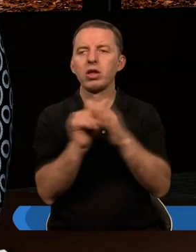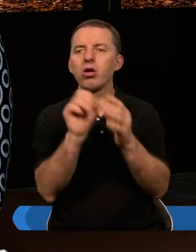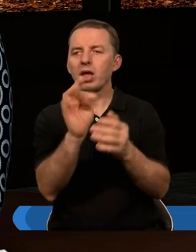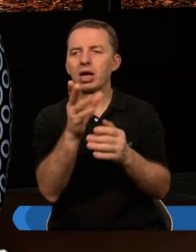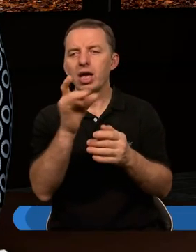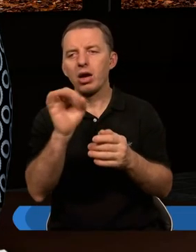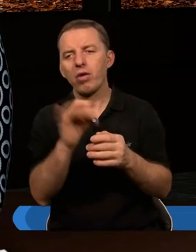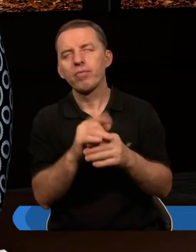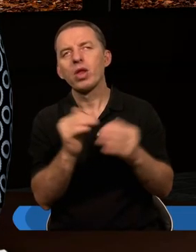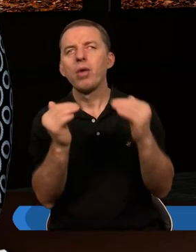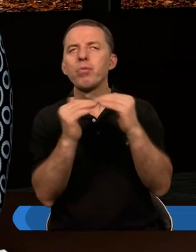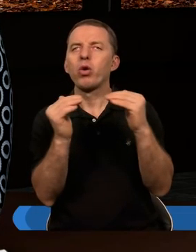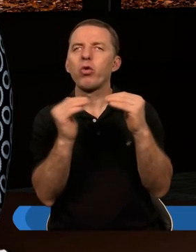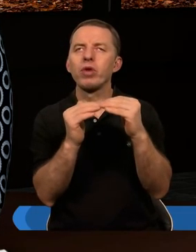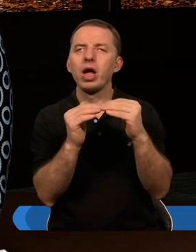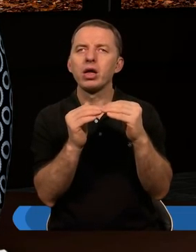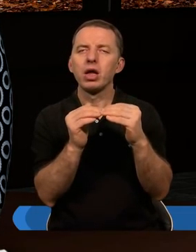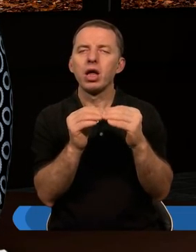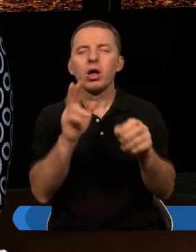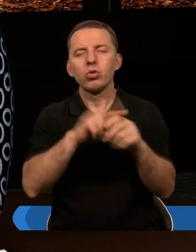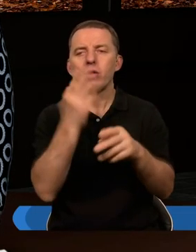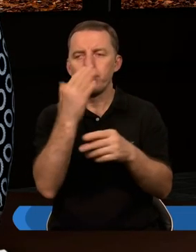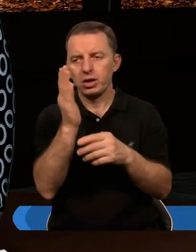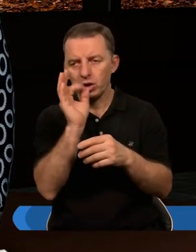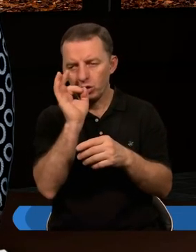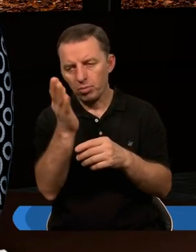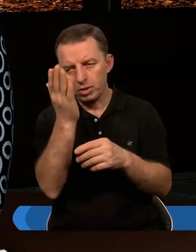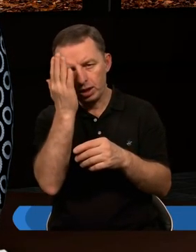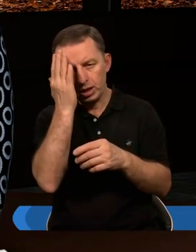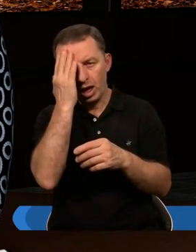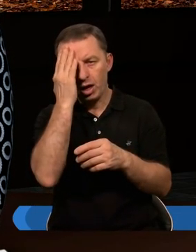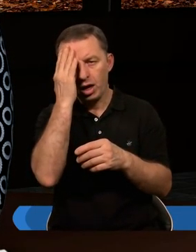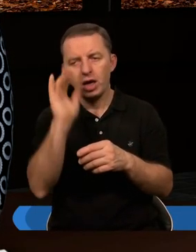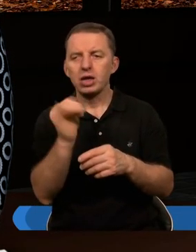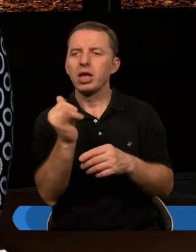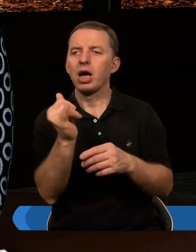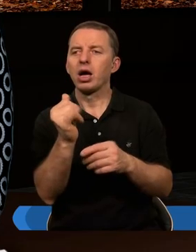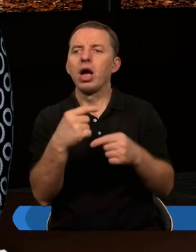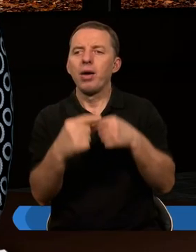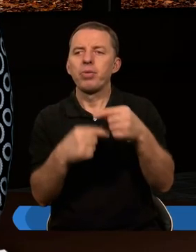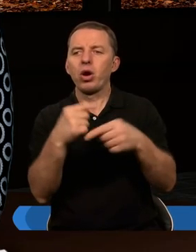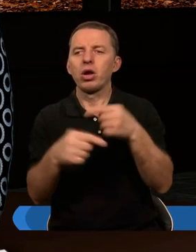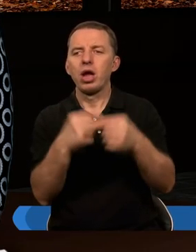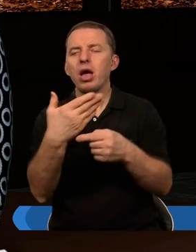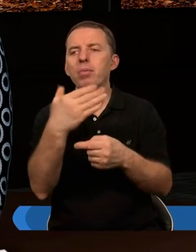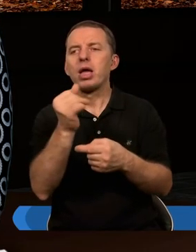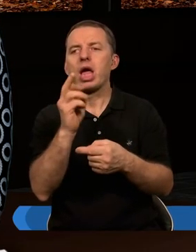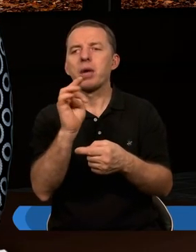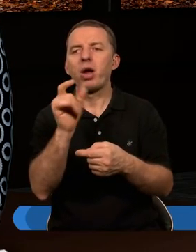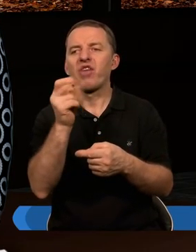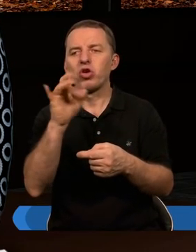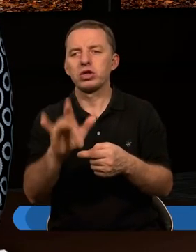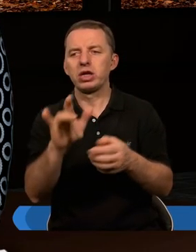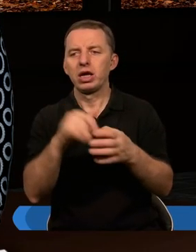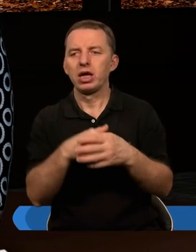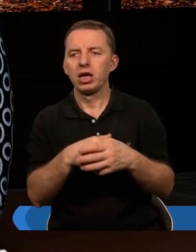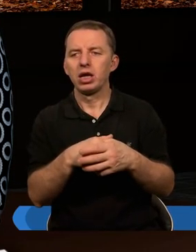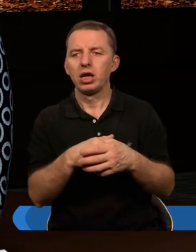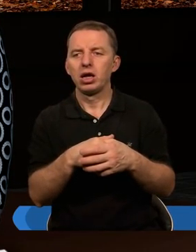porównania, które bardzo dobrze znamy jako proces metamorfozy, prawda?